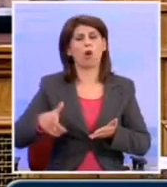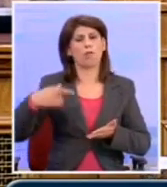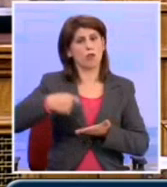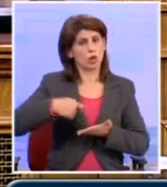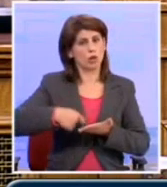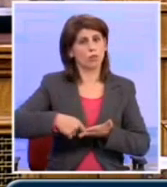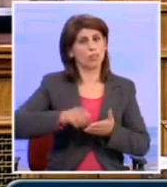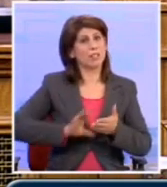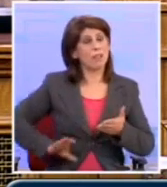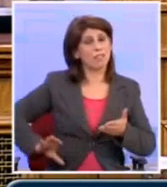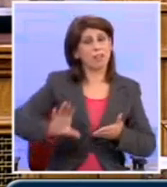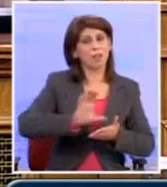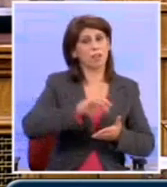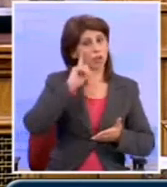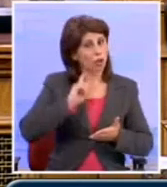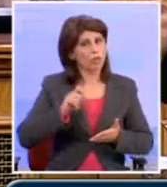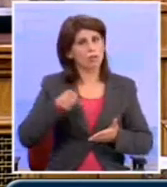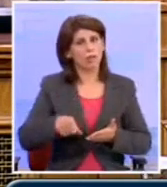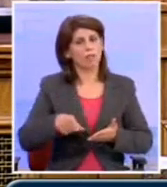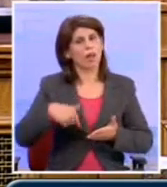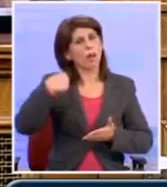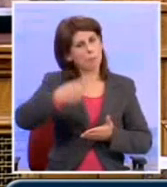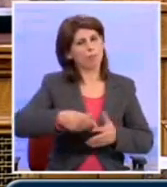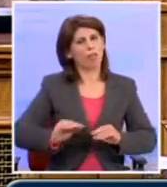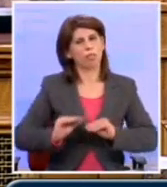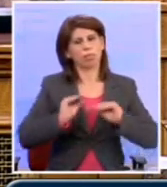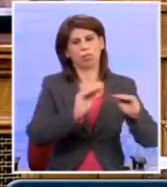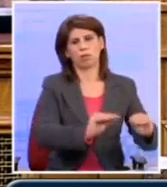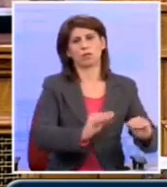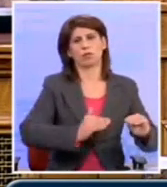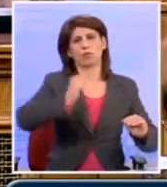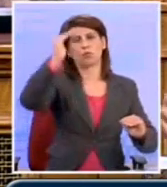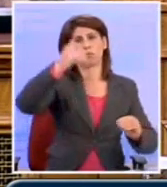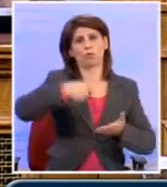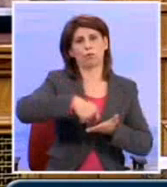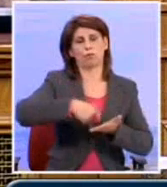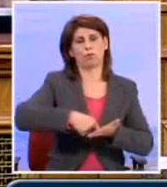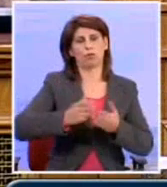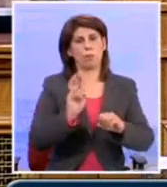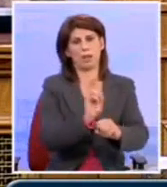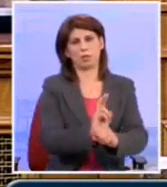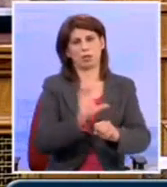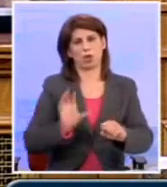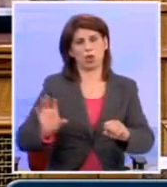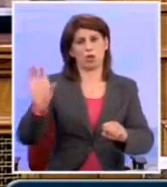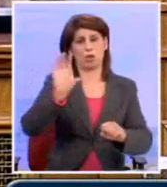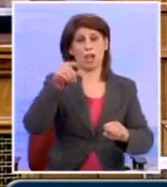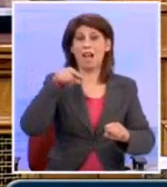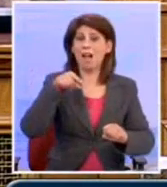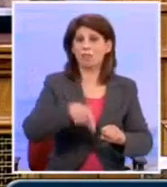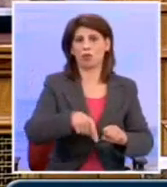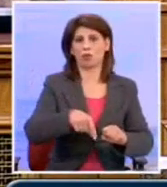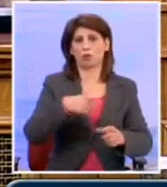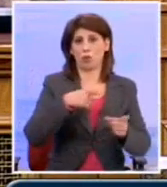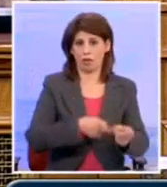φορολογούμενων της περιφέρειας, γνωρίζοντας ότι αυτά μετά θα μεταφερθούν και στους φορολογούμενους του Βορρά των πλεονασματικών χωρών. Αυτό